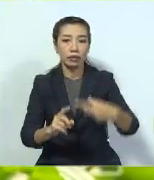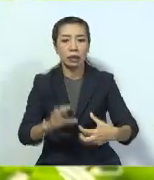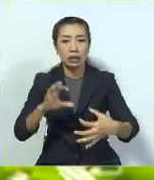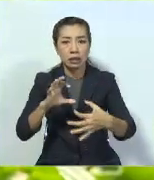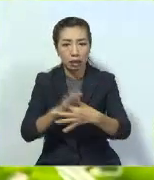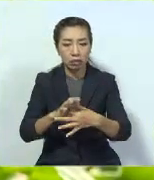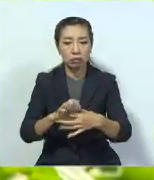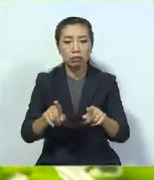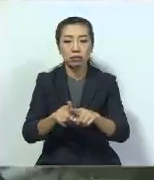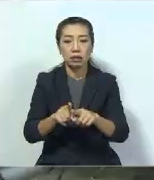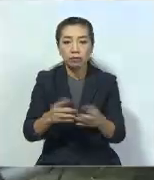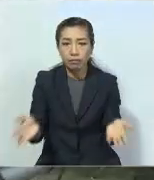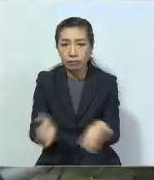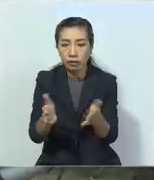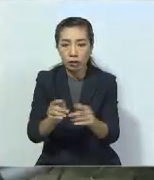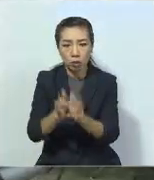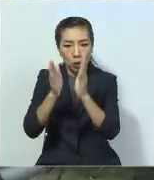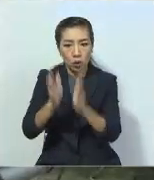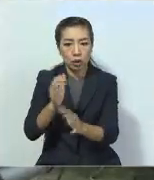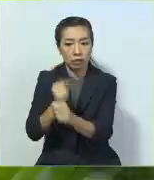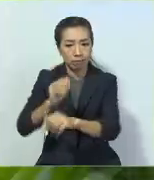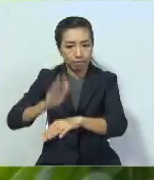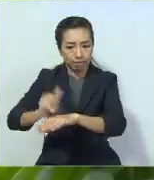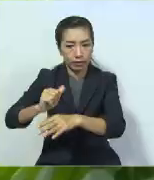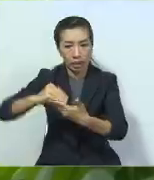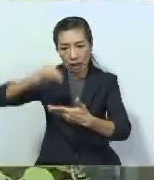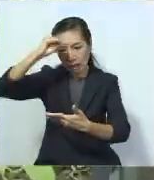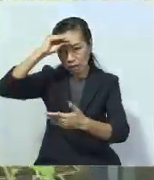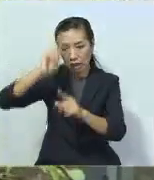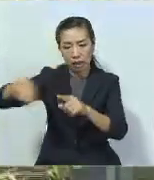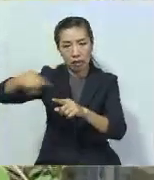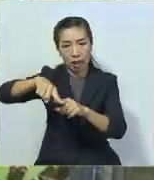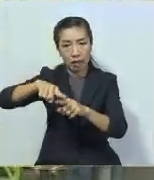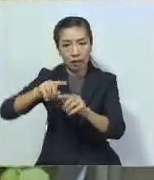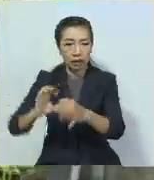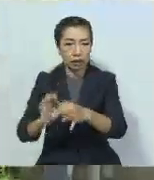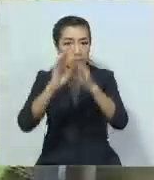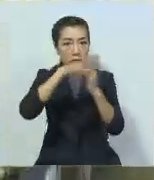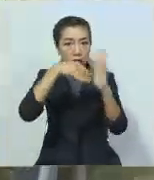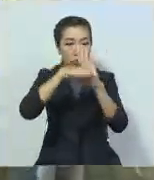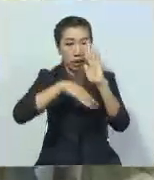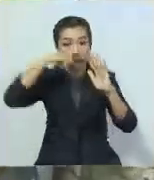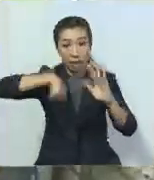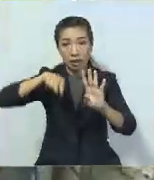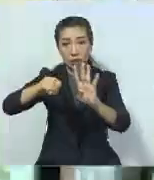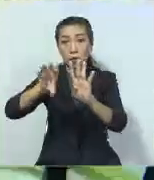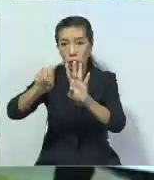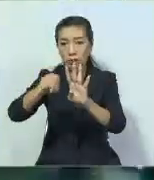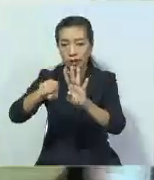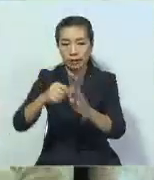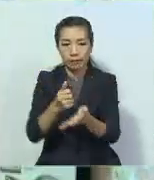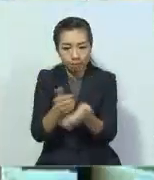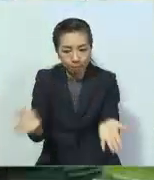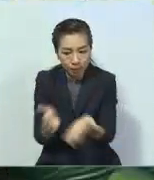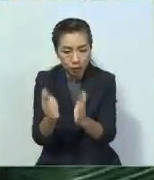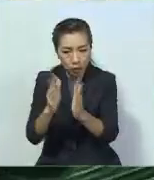ยเฉพาะการให้ความสำคัญกับการพัฒนาทักษะและการศึกษาภายใต้นโยบาย Thailand 4.0 และมีการ